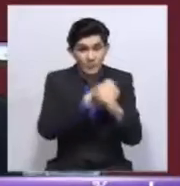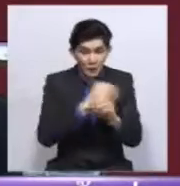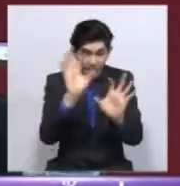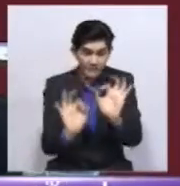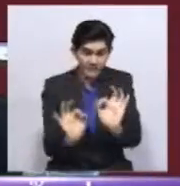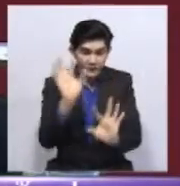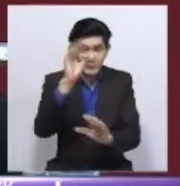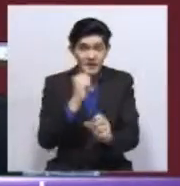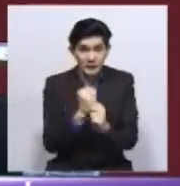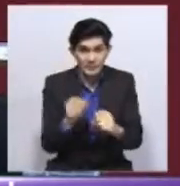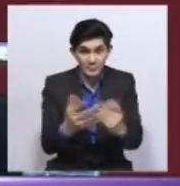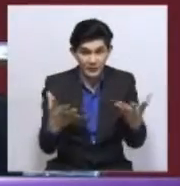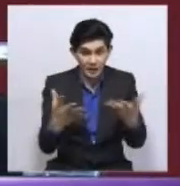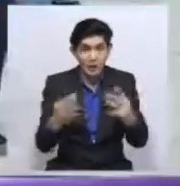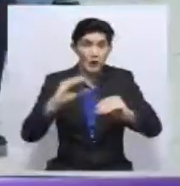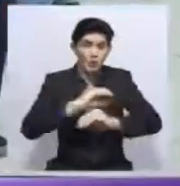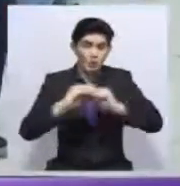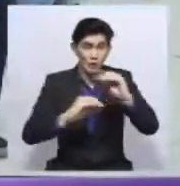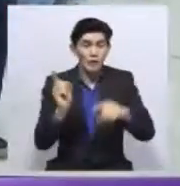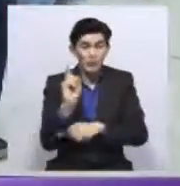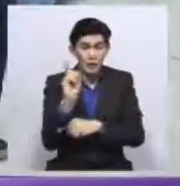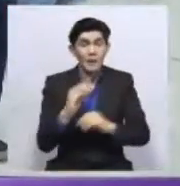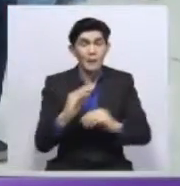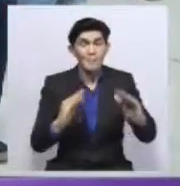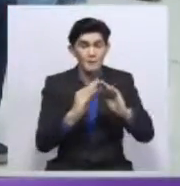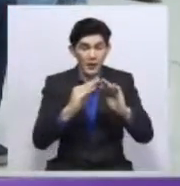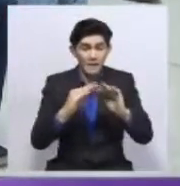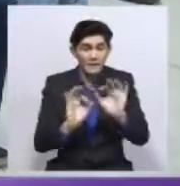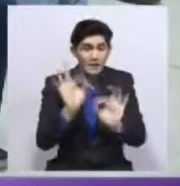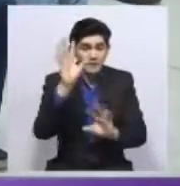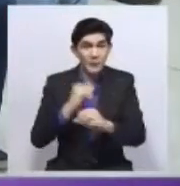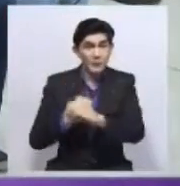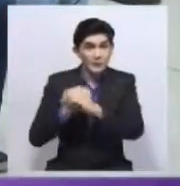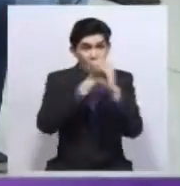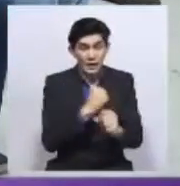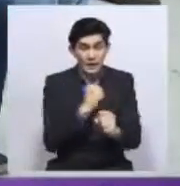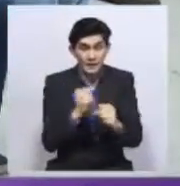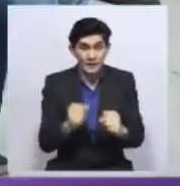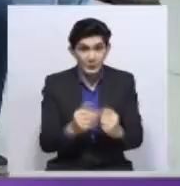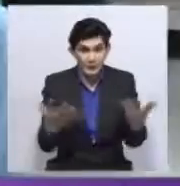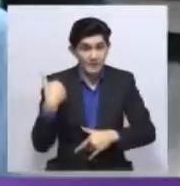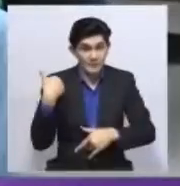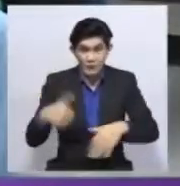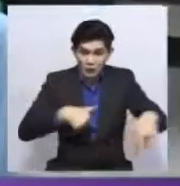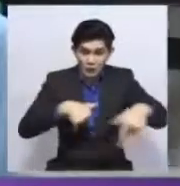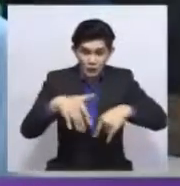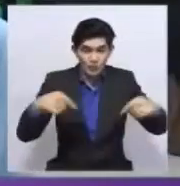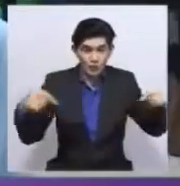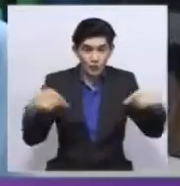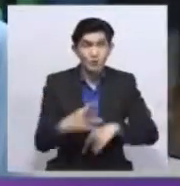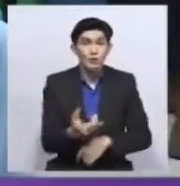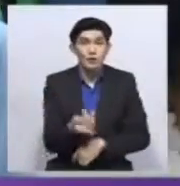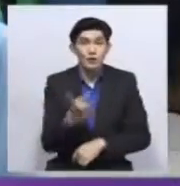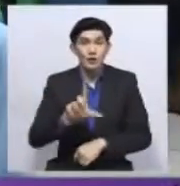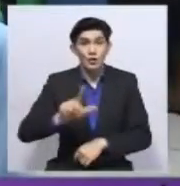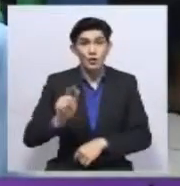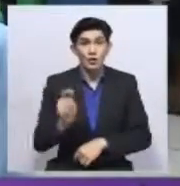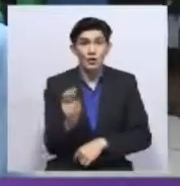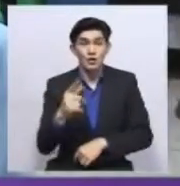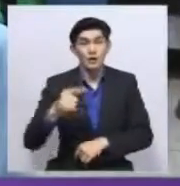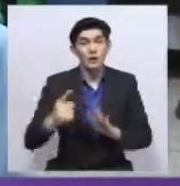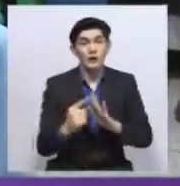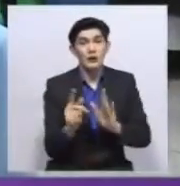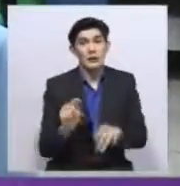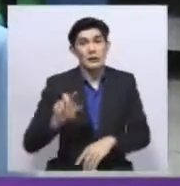คคีภัยภายใต้โครงการไฟฟ้าและอัคคีภัยในบ้านป้องกันอย่างไรที่ชุมชนวัดคลองเตยใน2เขตคลองเตยซึ่